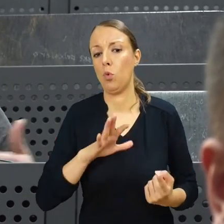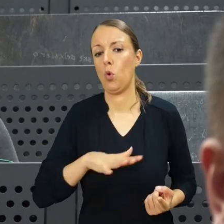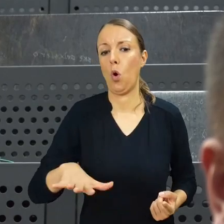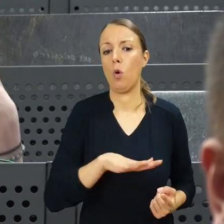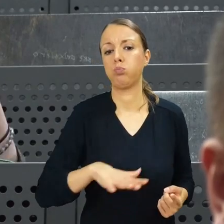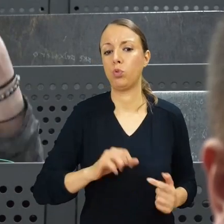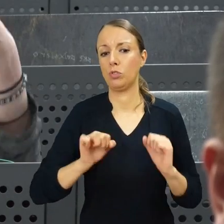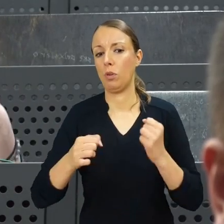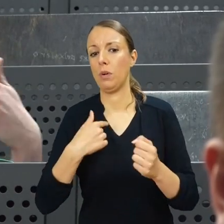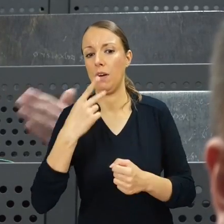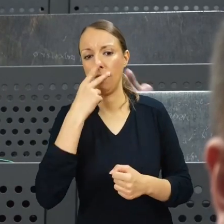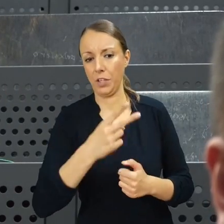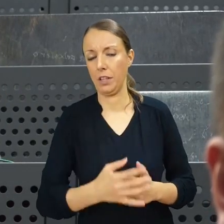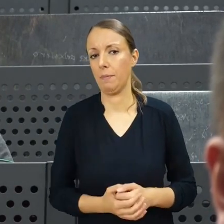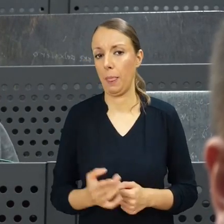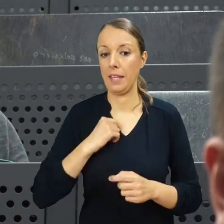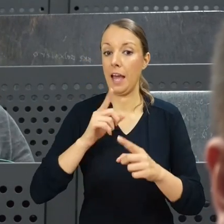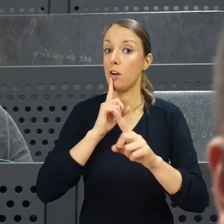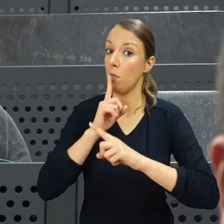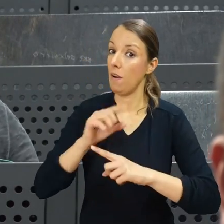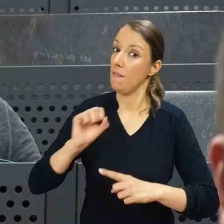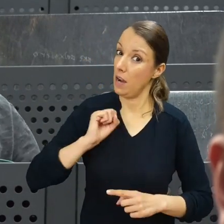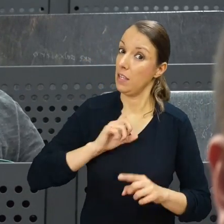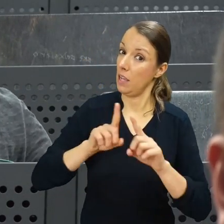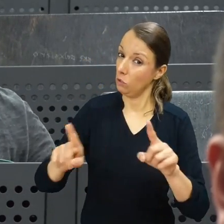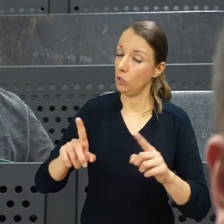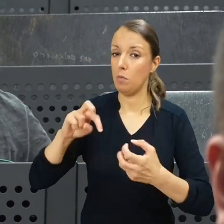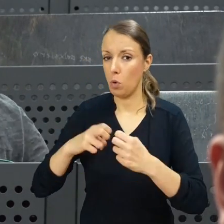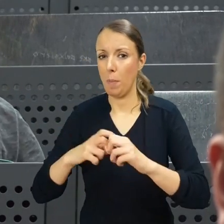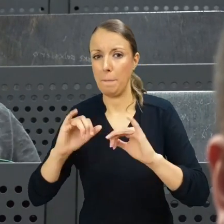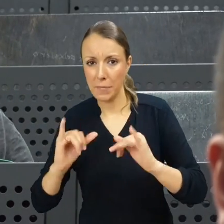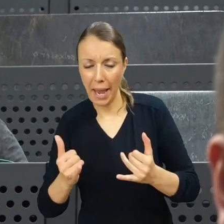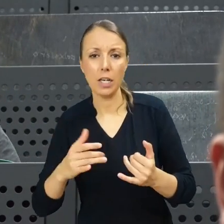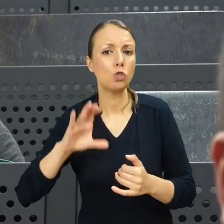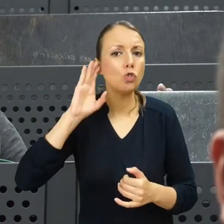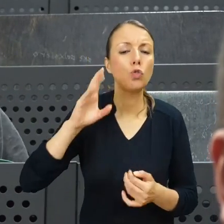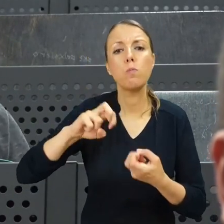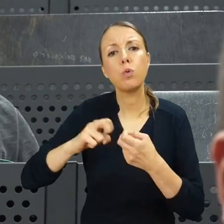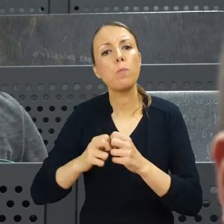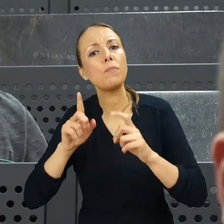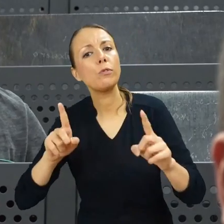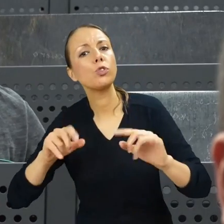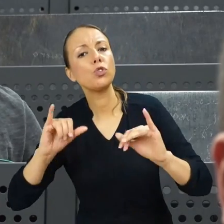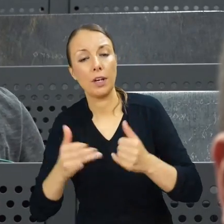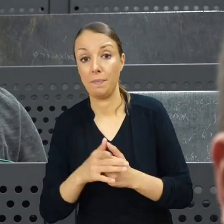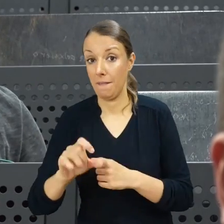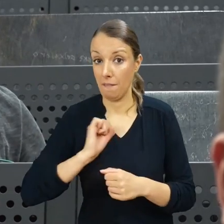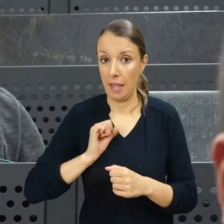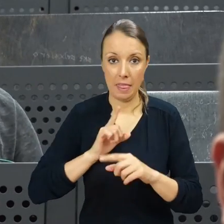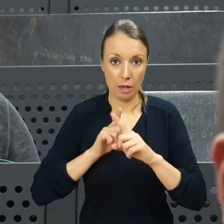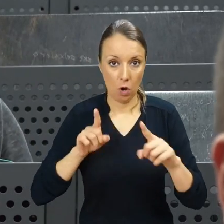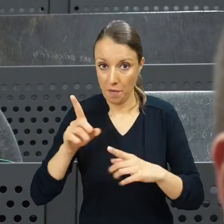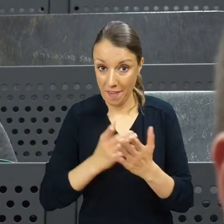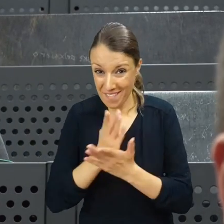widzę, czyli na przykład rozmawiam z fajnym nauczycielem o problemach, jakie są wśród nauczycieli i ten fajny nauczyciel nie wierzy,